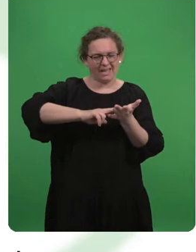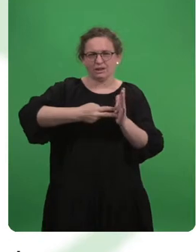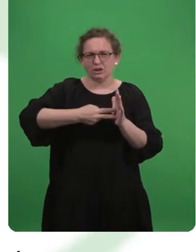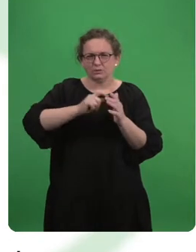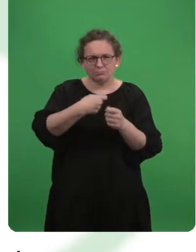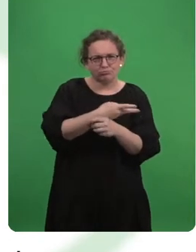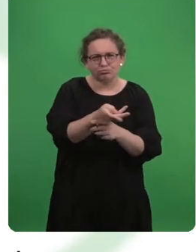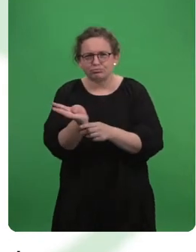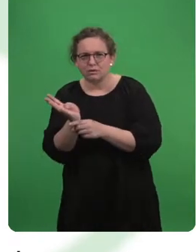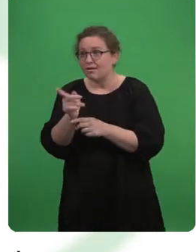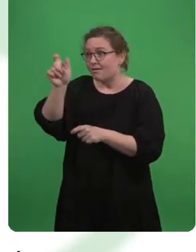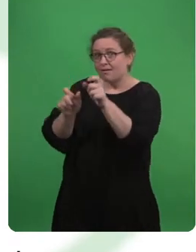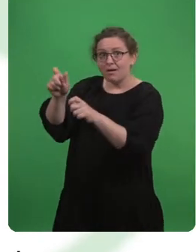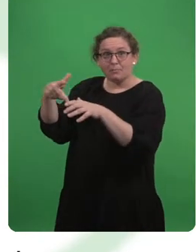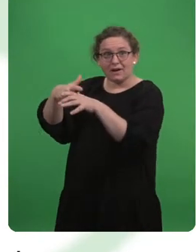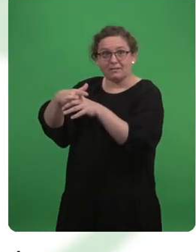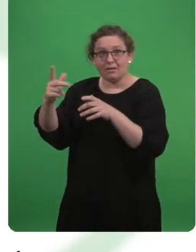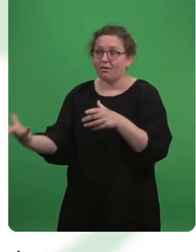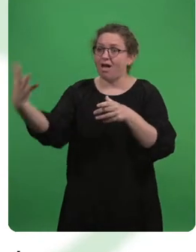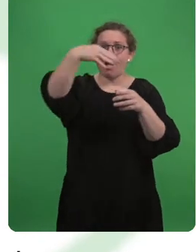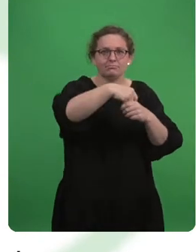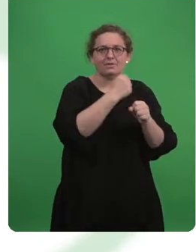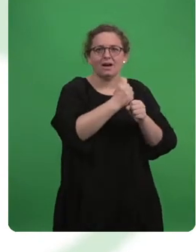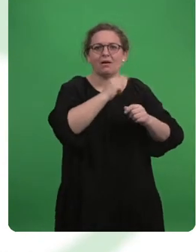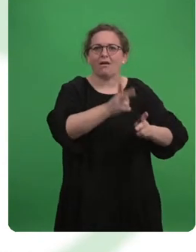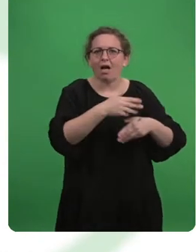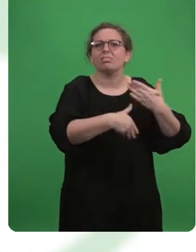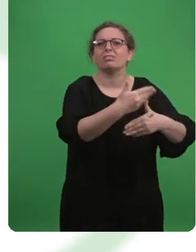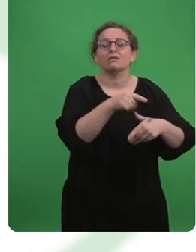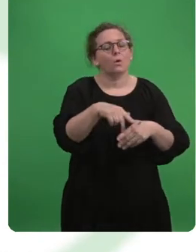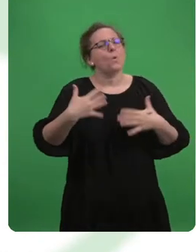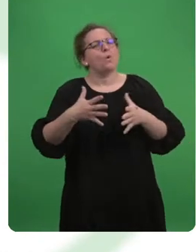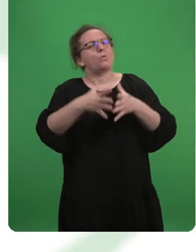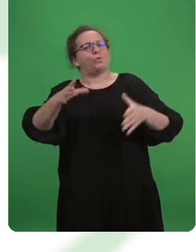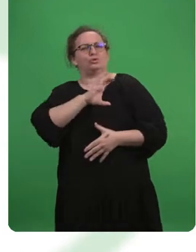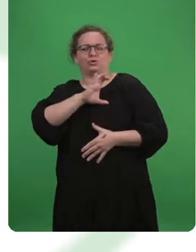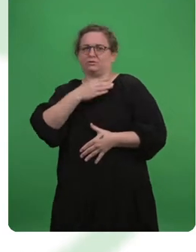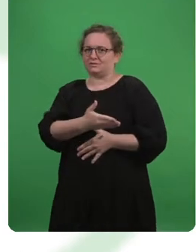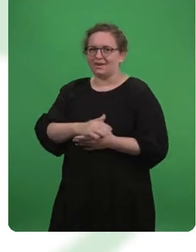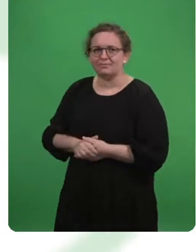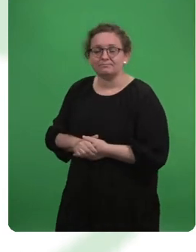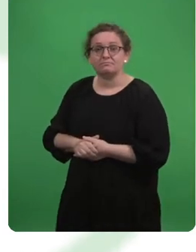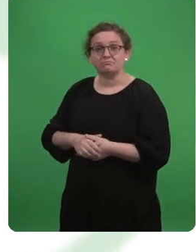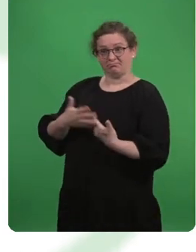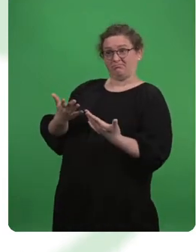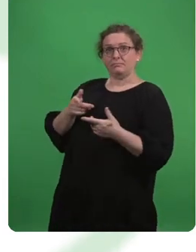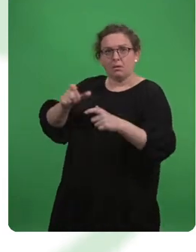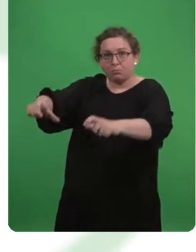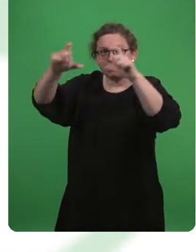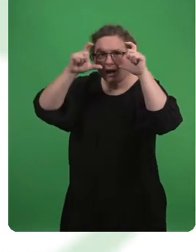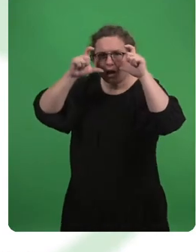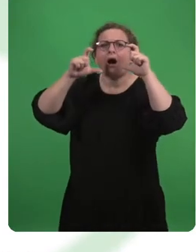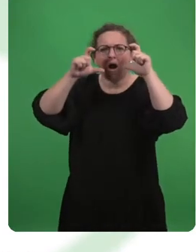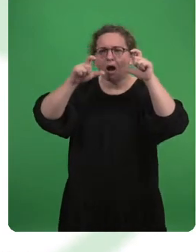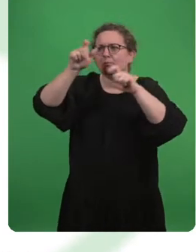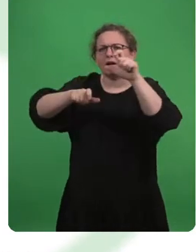geworden. Es gibt auch die technischen Tools, dass Menschen mit Behinderung am Arbeitsleben teilnehmen können. Das ist eine Riesenchance.